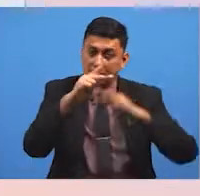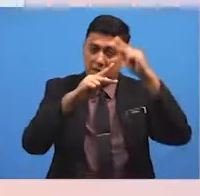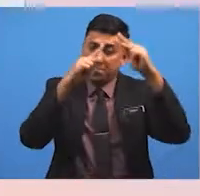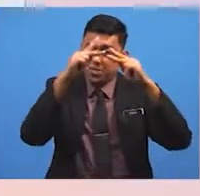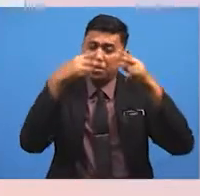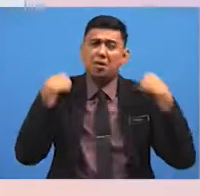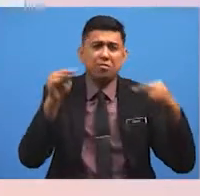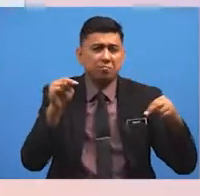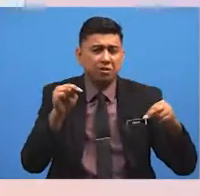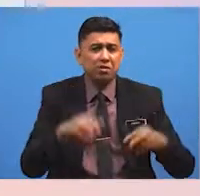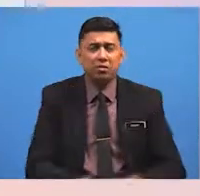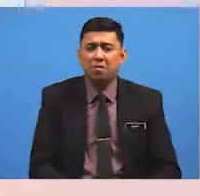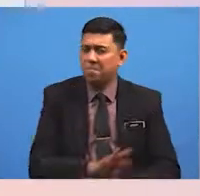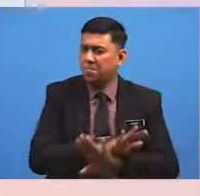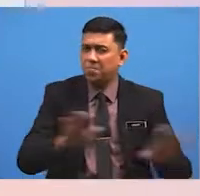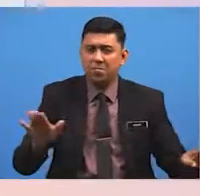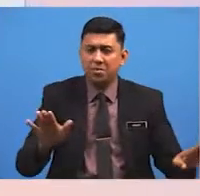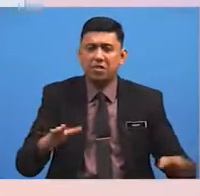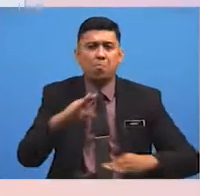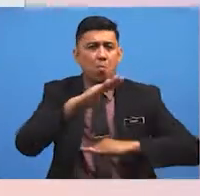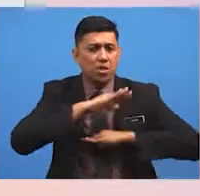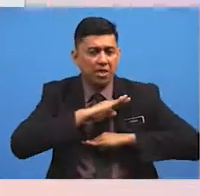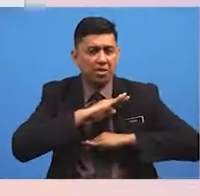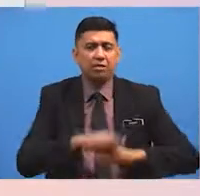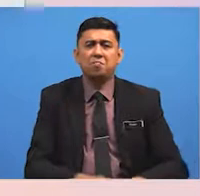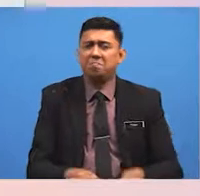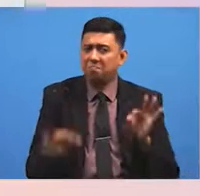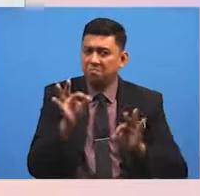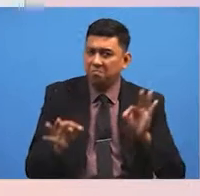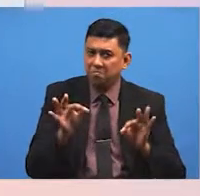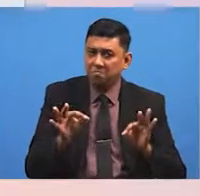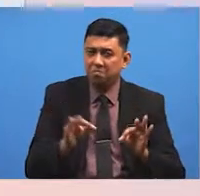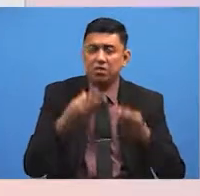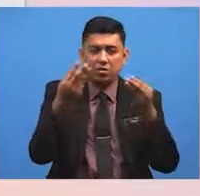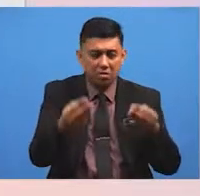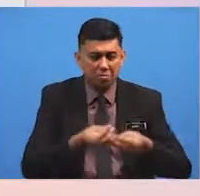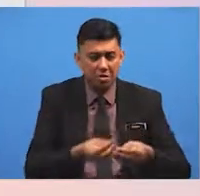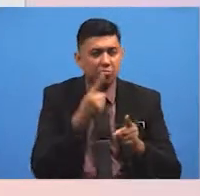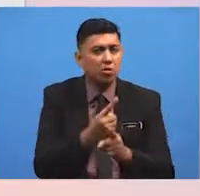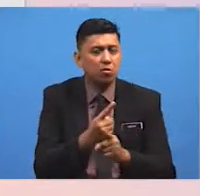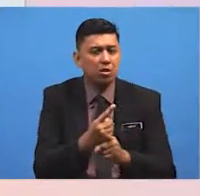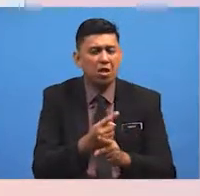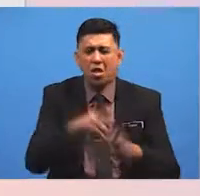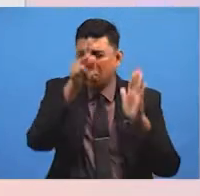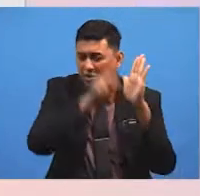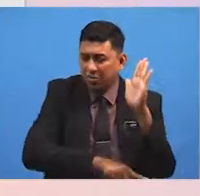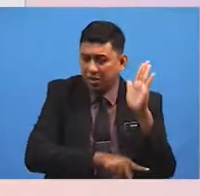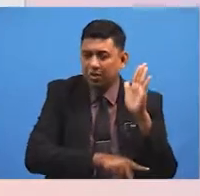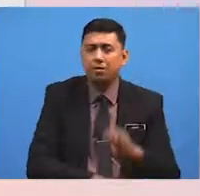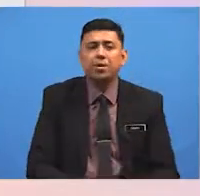perniagaan adalah tidak memuaskan jika penerimaan sebenarnya kurang